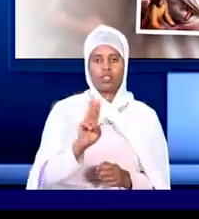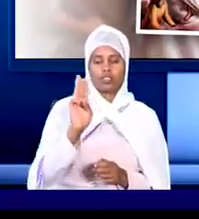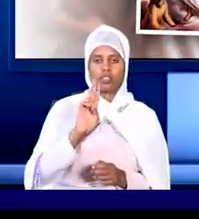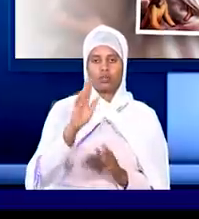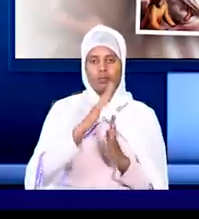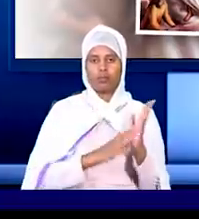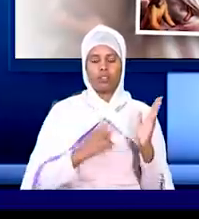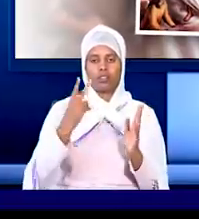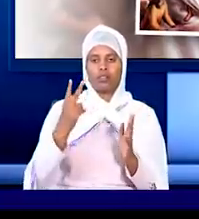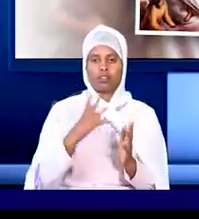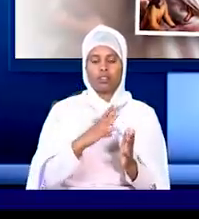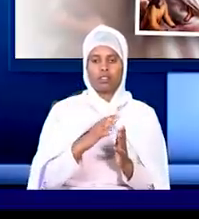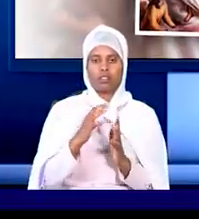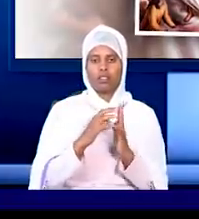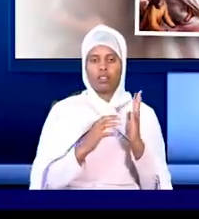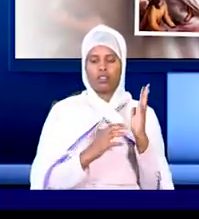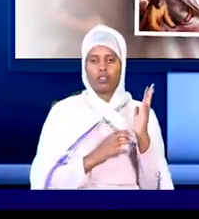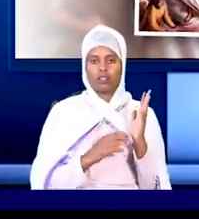معراف كلتا